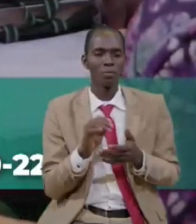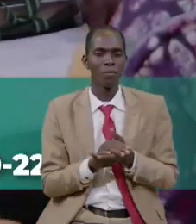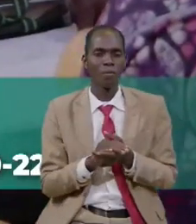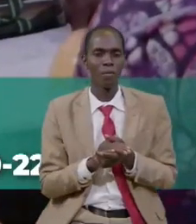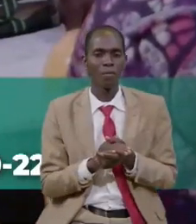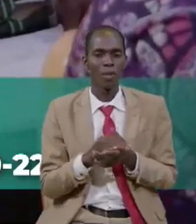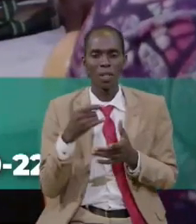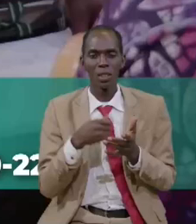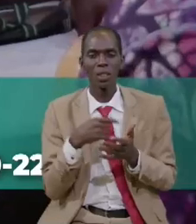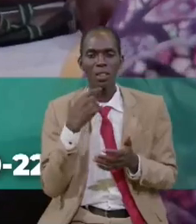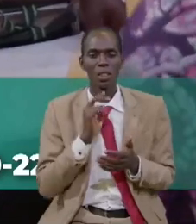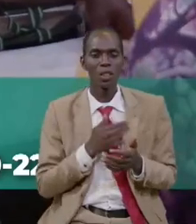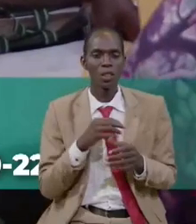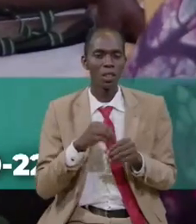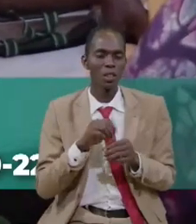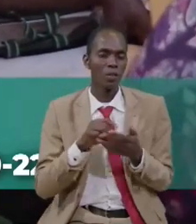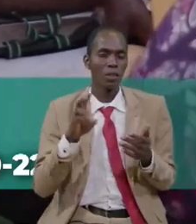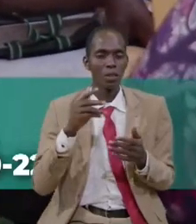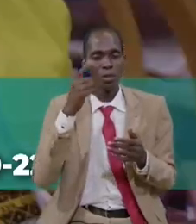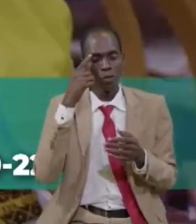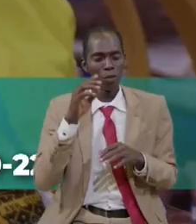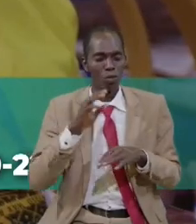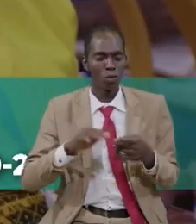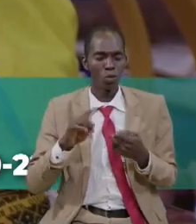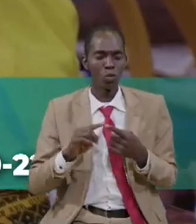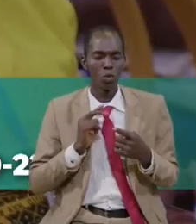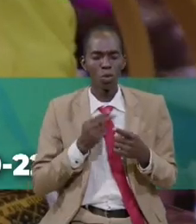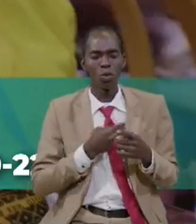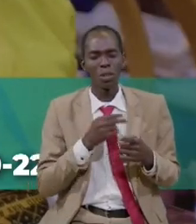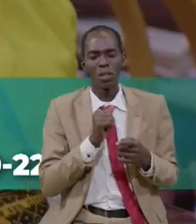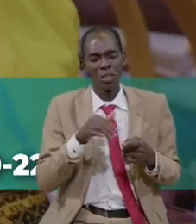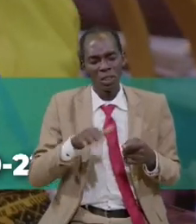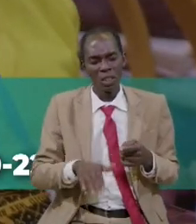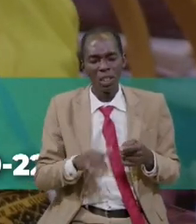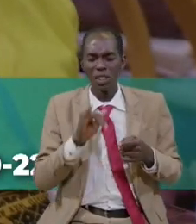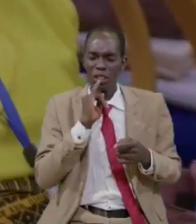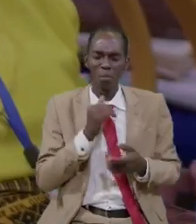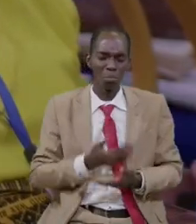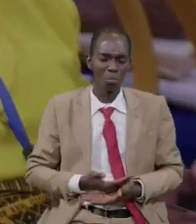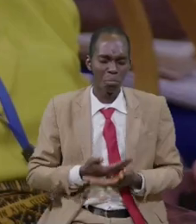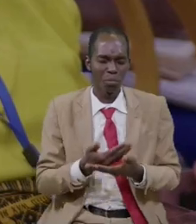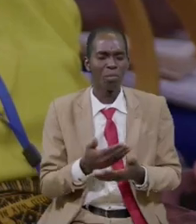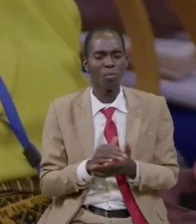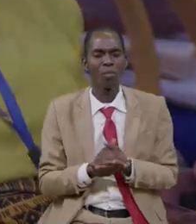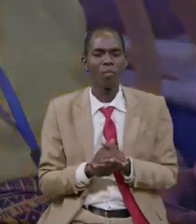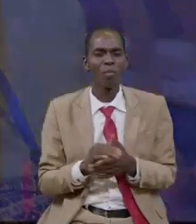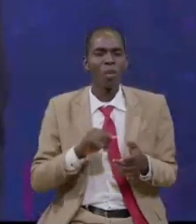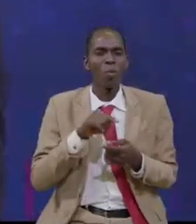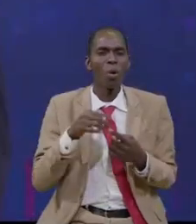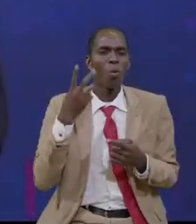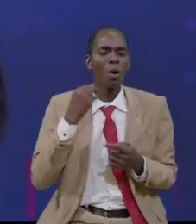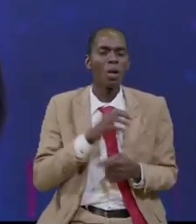9, 6, verset 6, dit Ésaïe 9, 6. Verset 5, le second. Quand un enfant nous est né, quand Christ est né pour